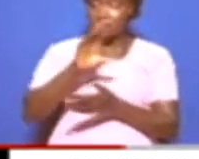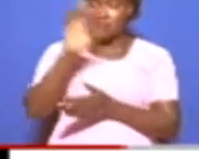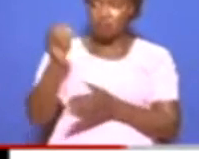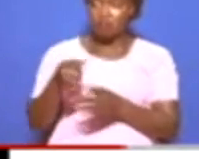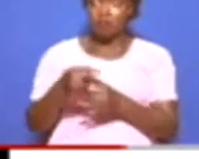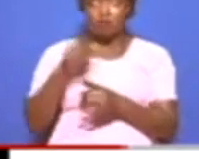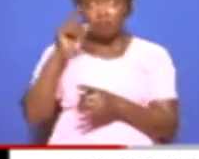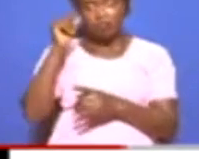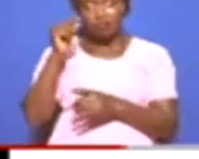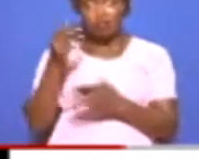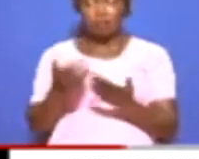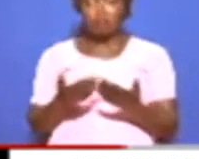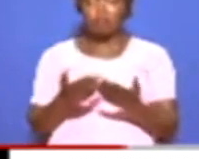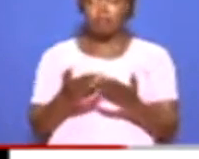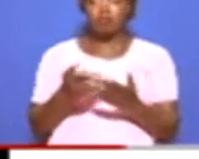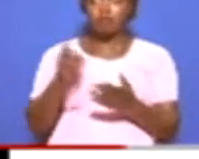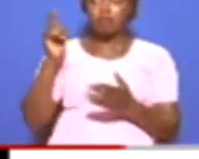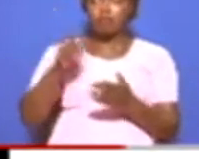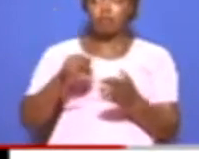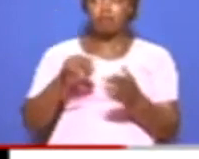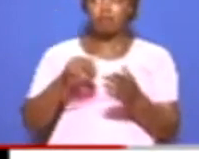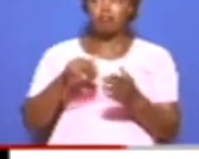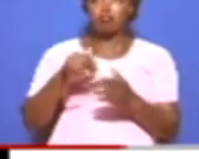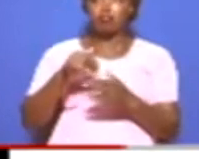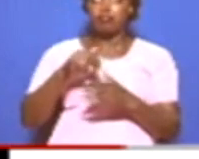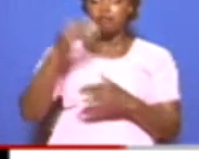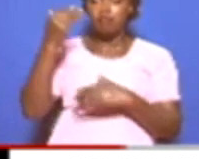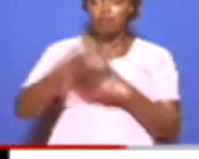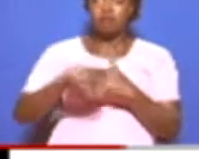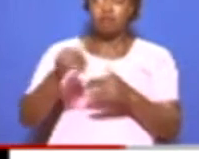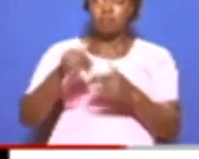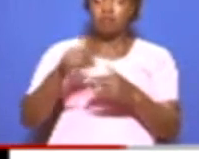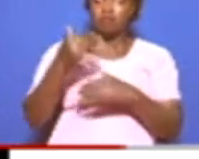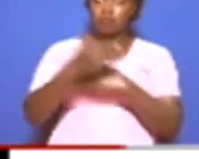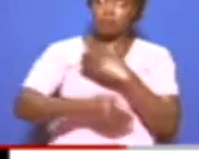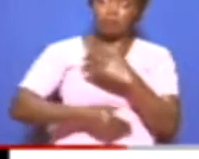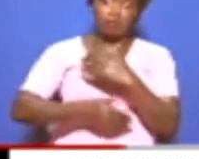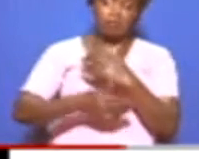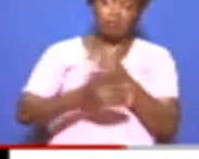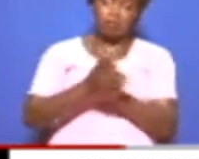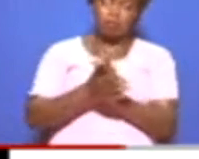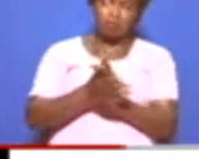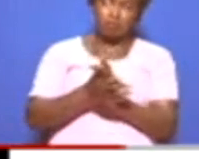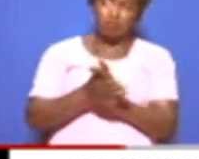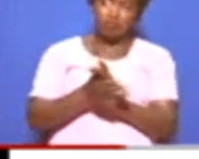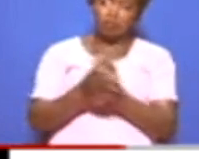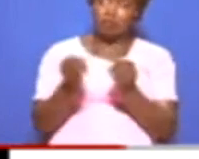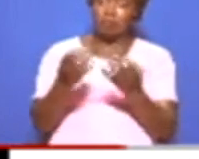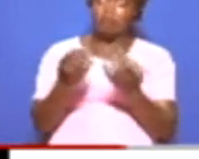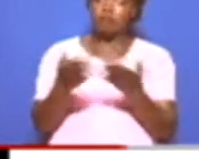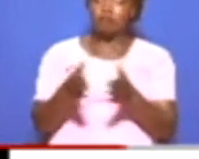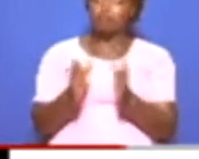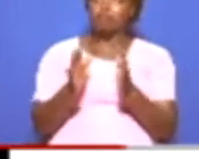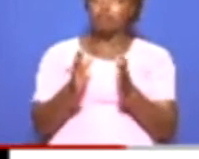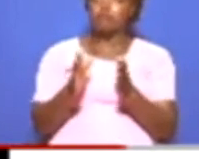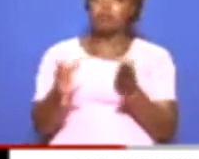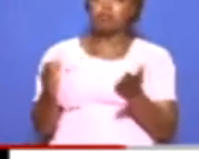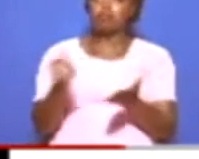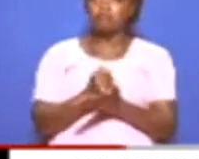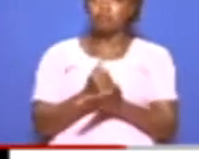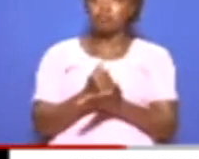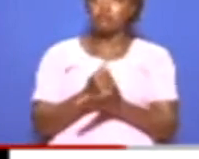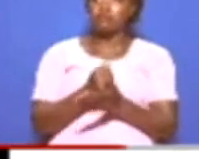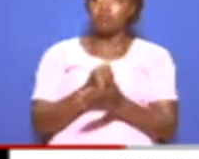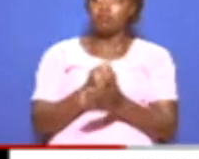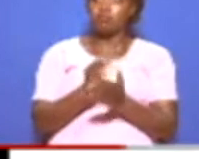Mombasa lazima utapitia Busia border. Na kule border kuna namna mingi ya kupata ajira, vijana wengi